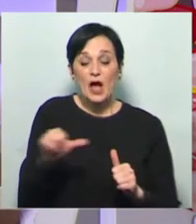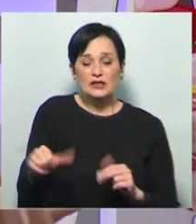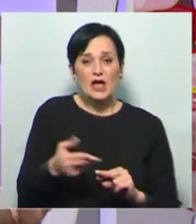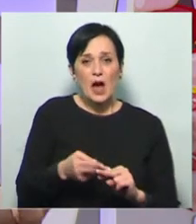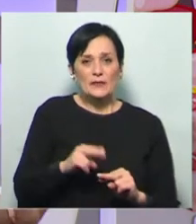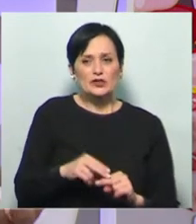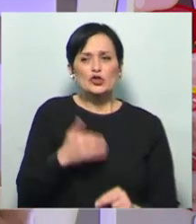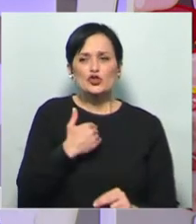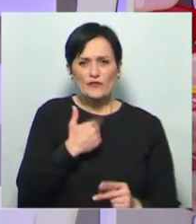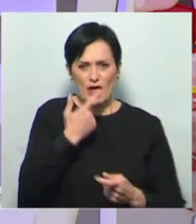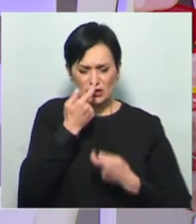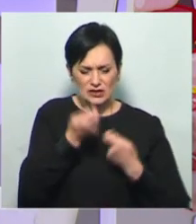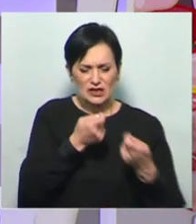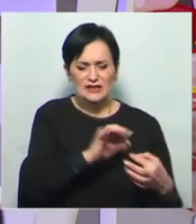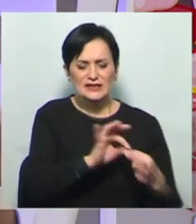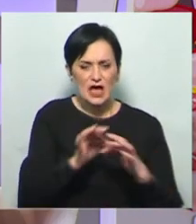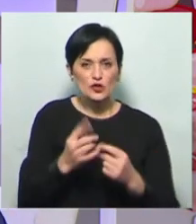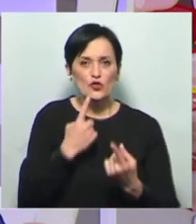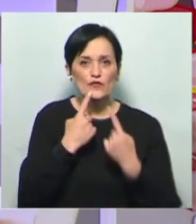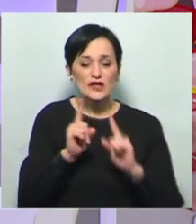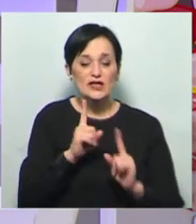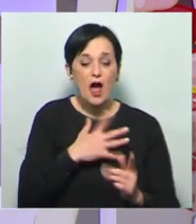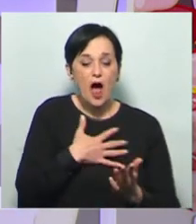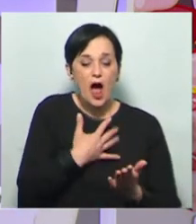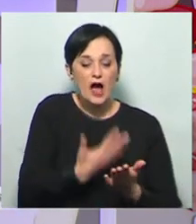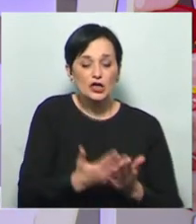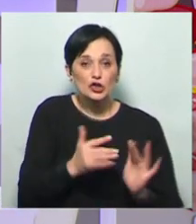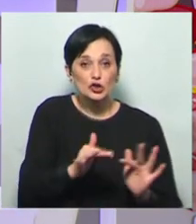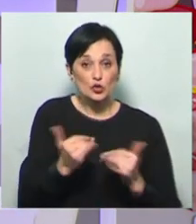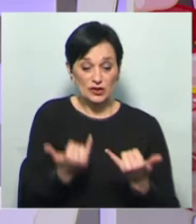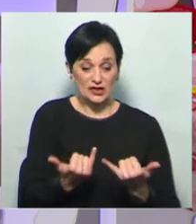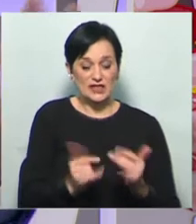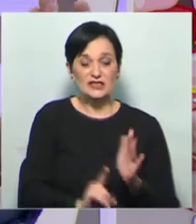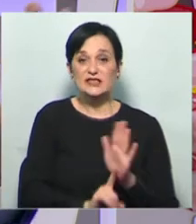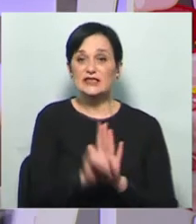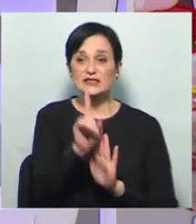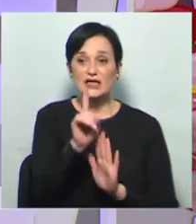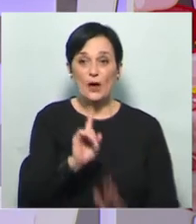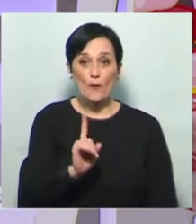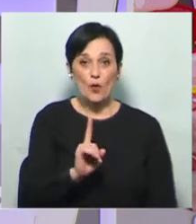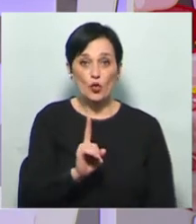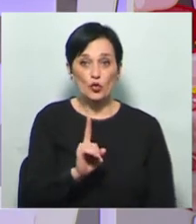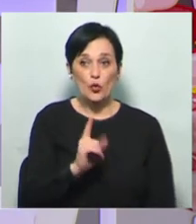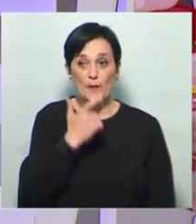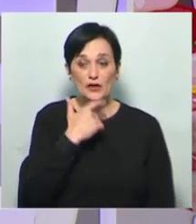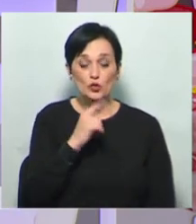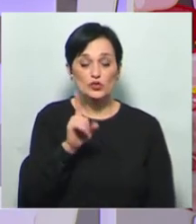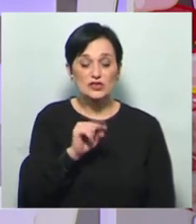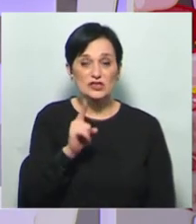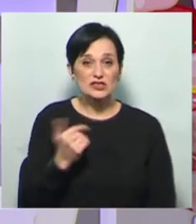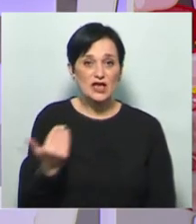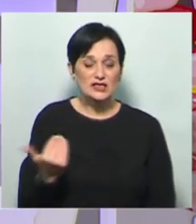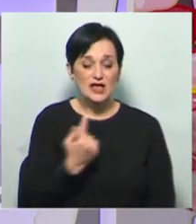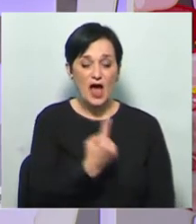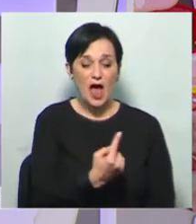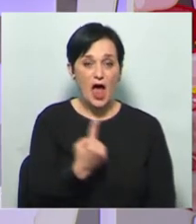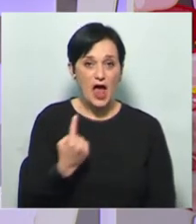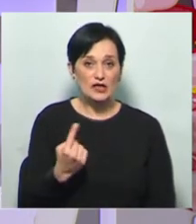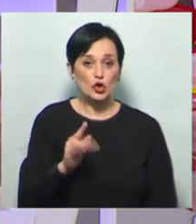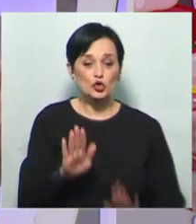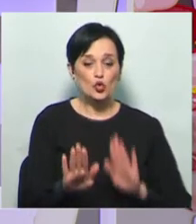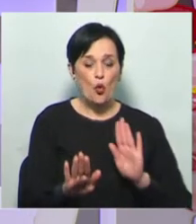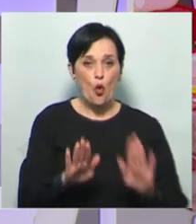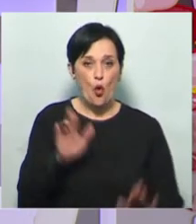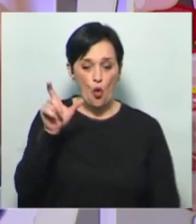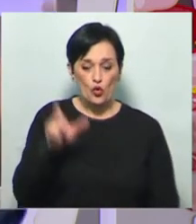ჩვენ კიდე ალბათ დეტალურად ვისაუბრებთ, მაგრამ რა აქტივობები იქნება და ნუ დღეს იწყება იმით, რომ აი ქალაქ ბატონიზაზე გახლავთ ერთ-ერთი ორგანიზატორი,